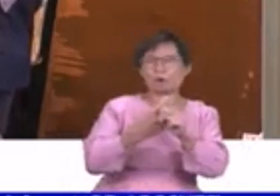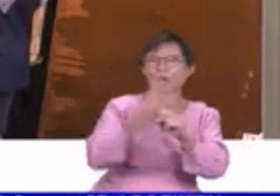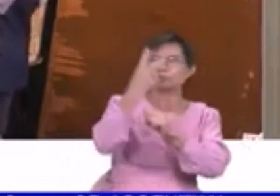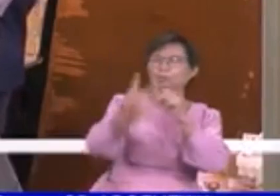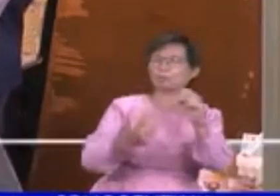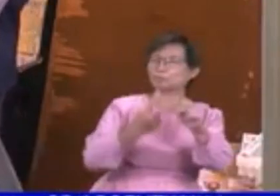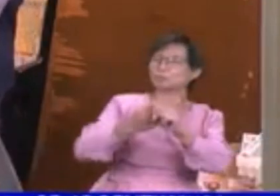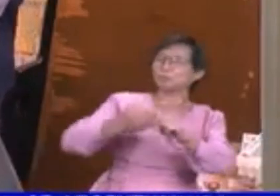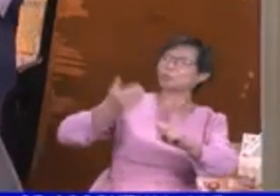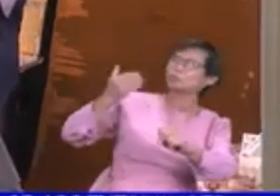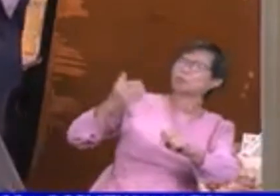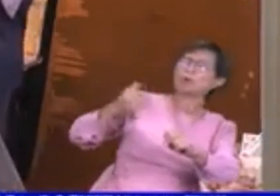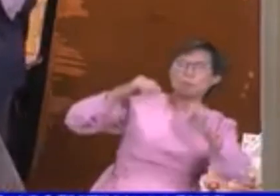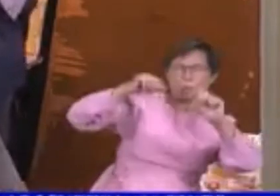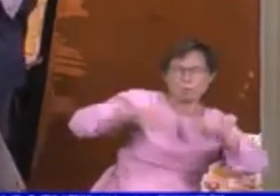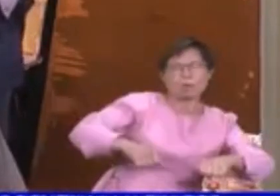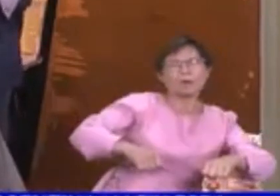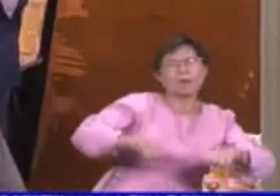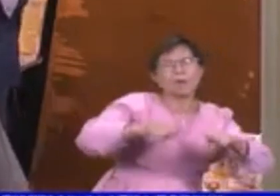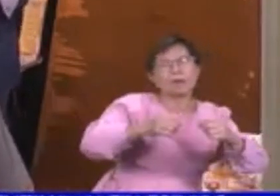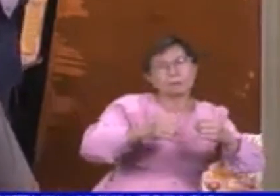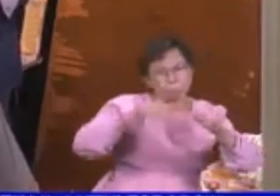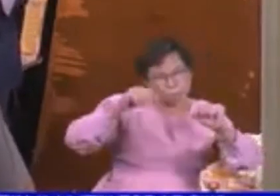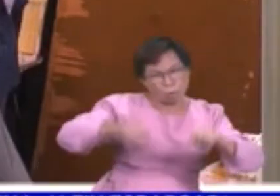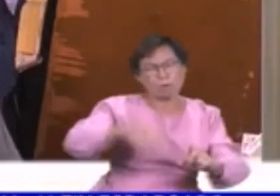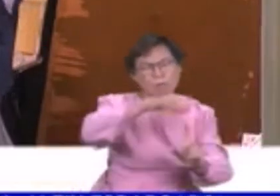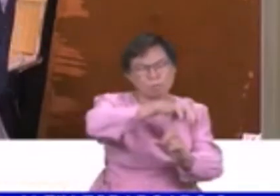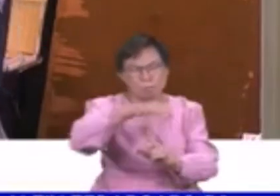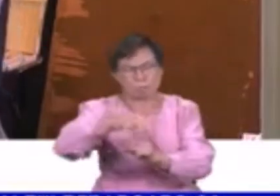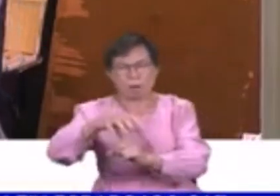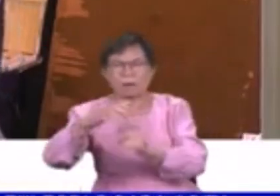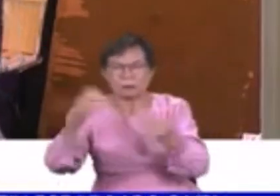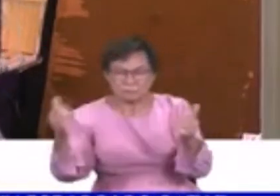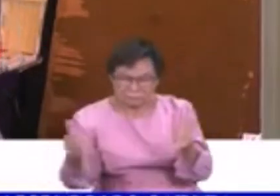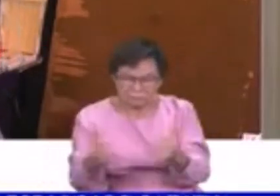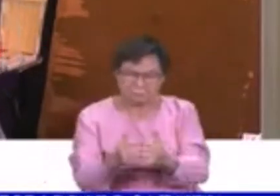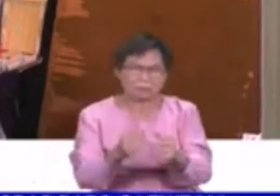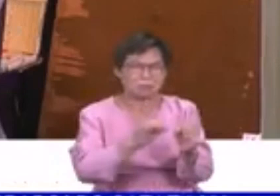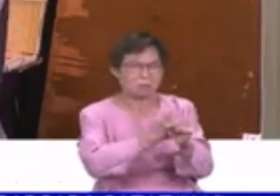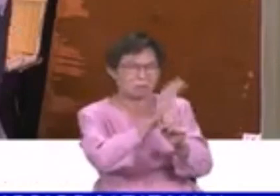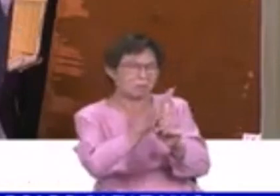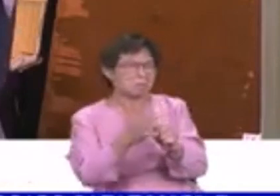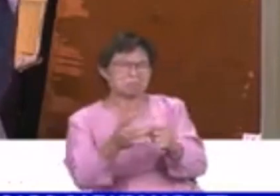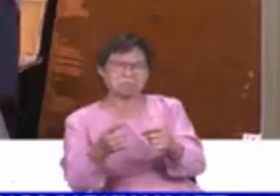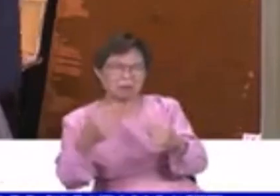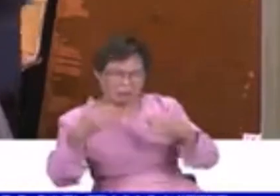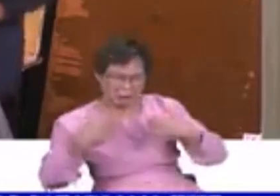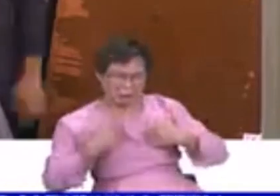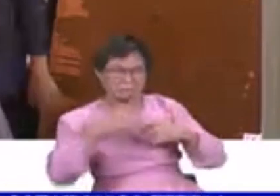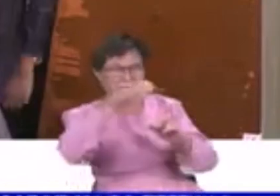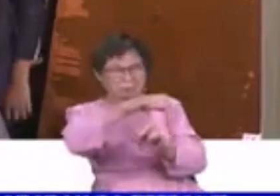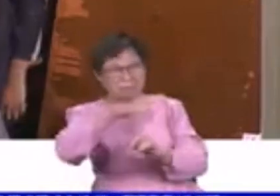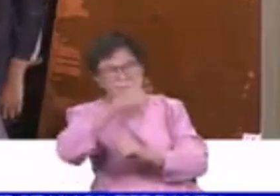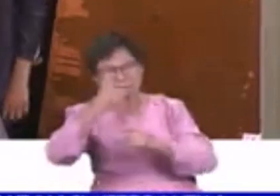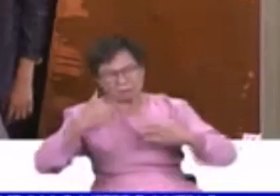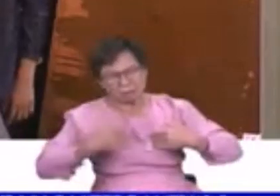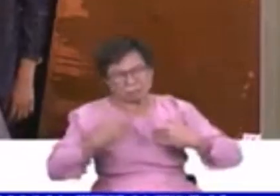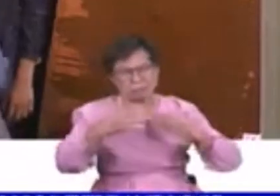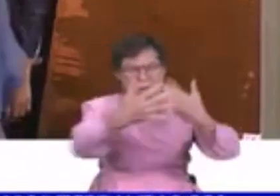kita boleh buka, tapi dengan keadaan semasa COVID tak sama kan. Sebab dia ada pagar, dia